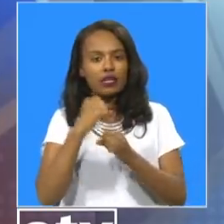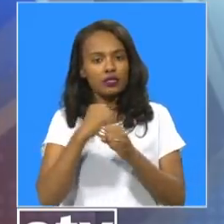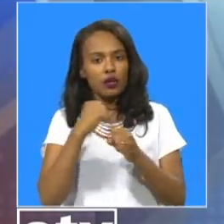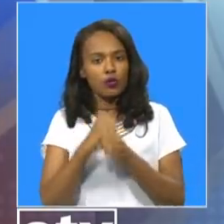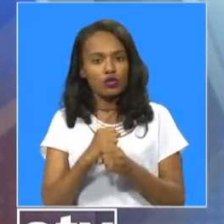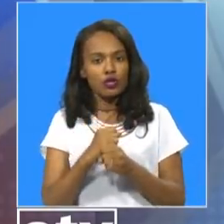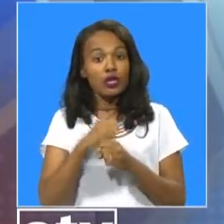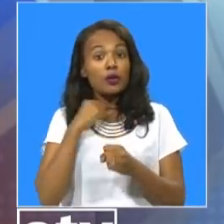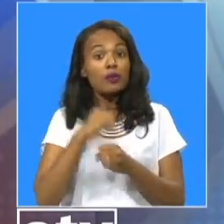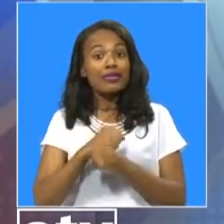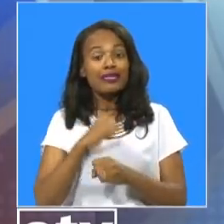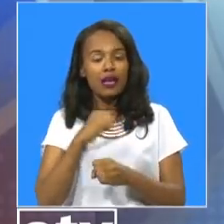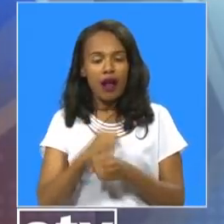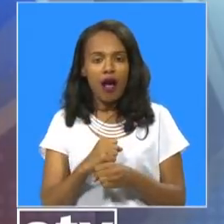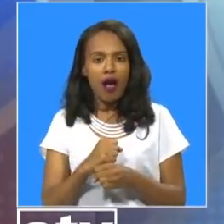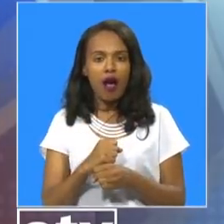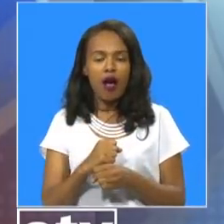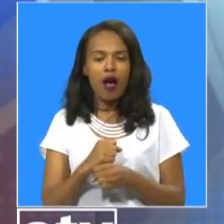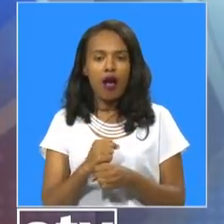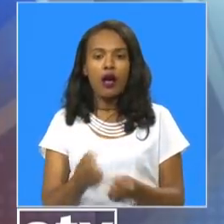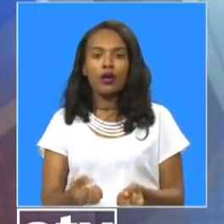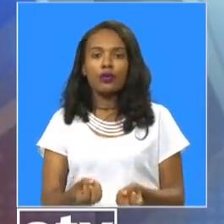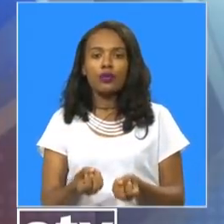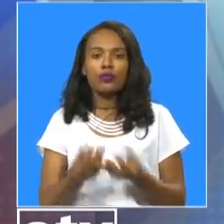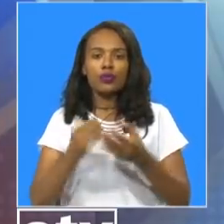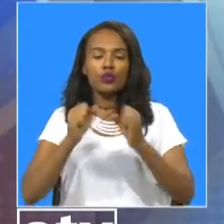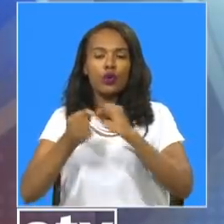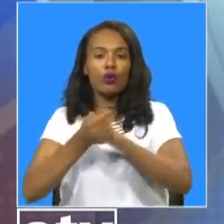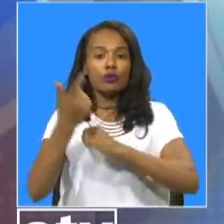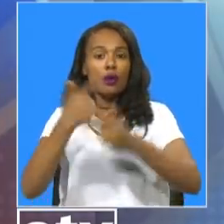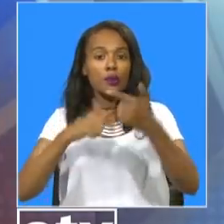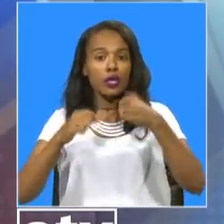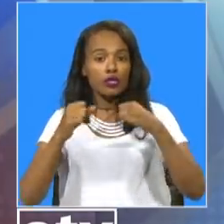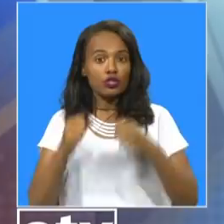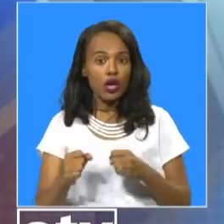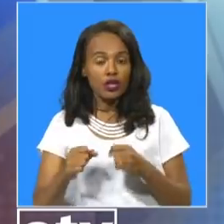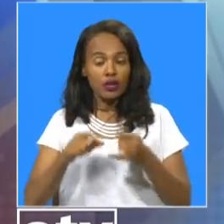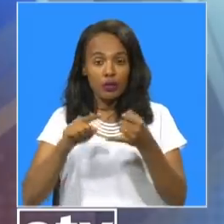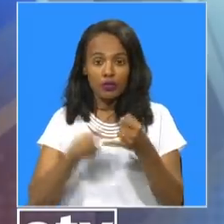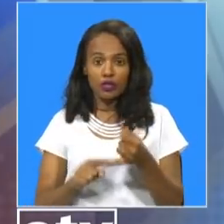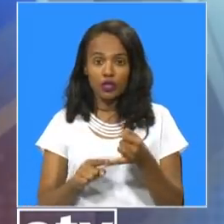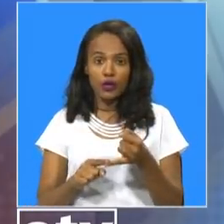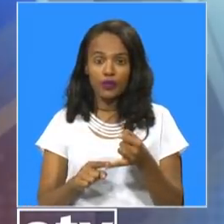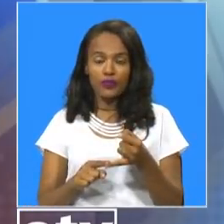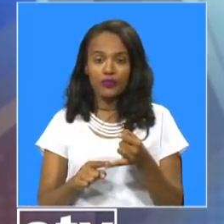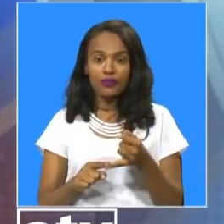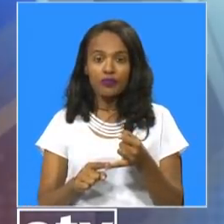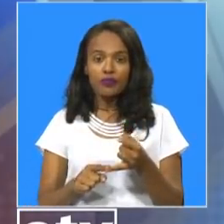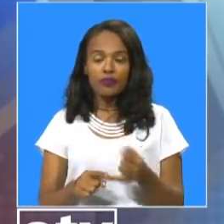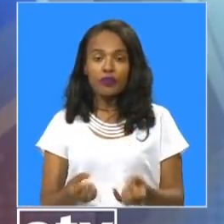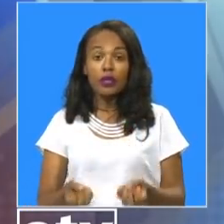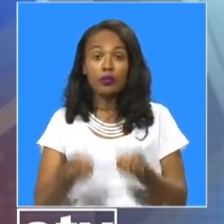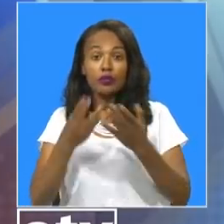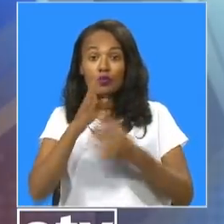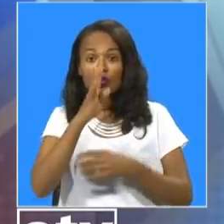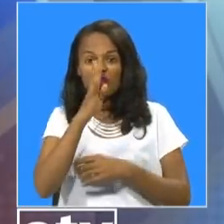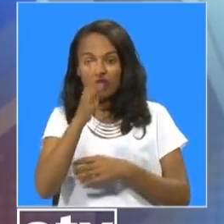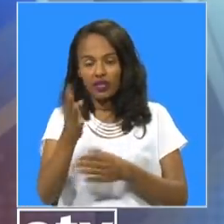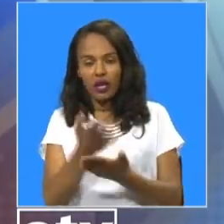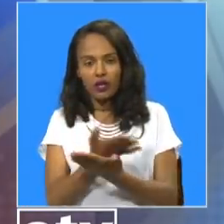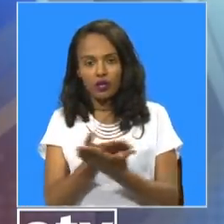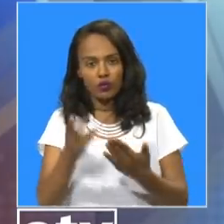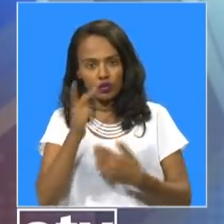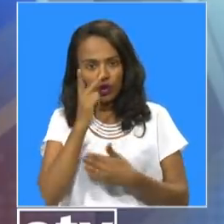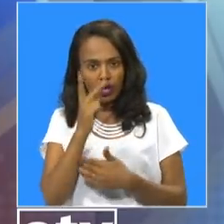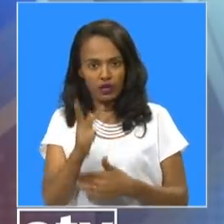ስራዎችን ብንሰራ ብዙ ለውጥ ማምጣት እንችላለን። በመጨረሻው ደግሞ ብዙ የፈጠራ ነገሮችንም